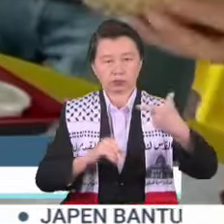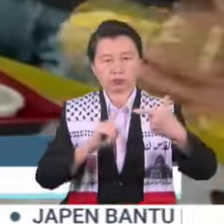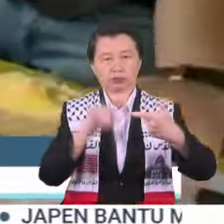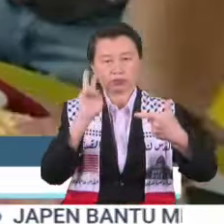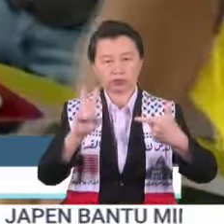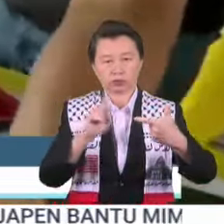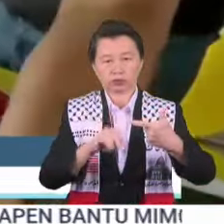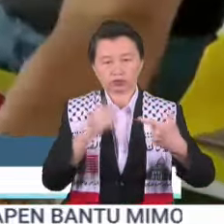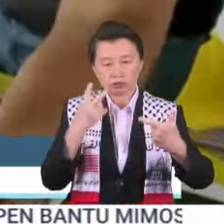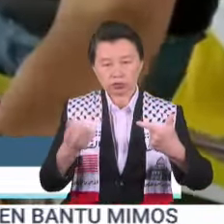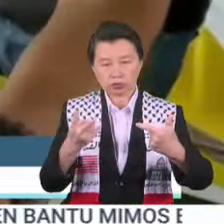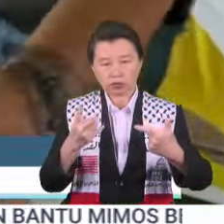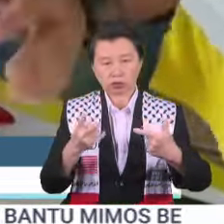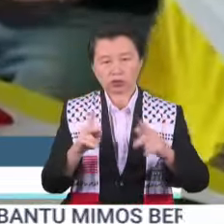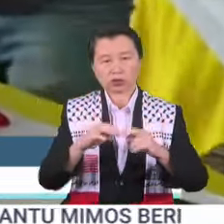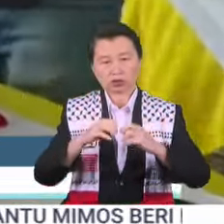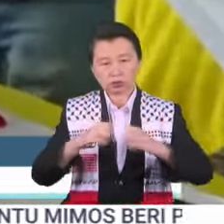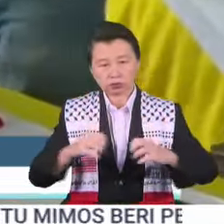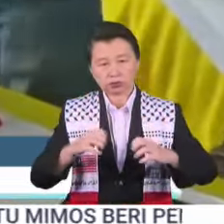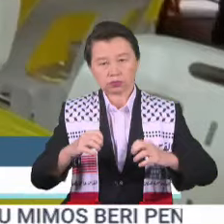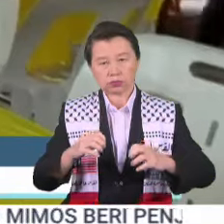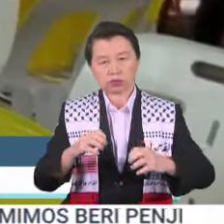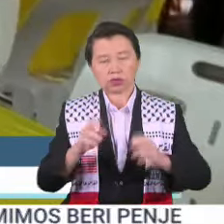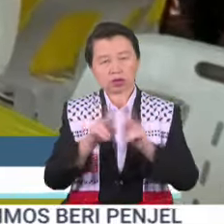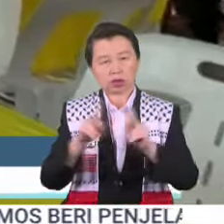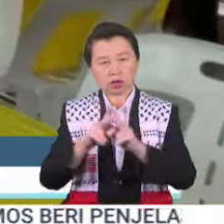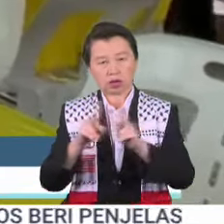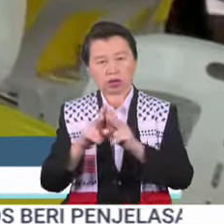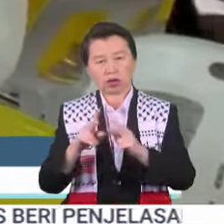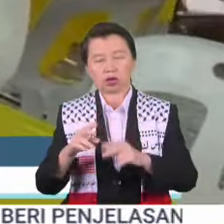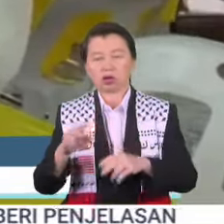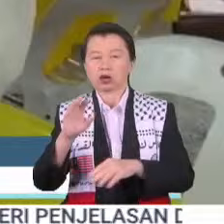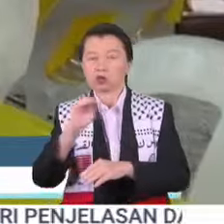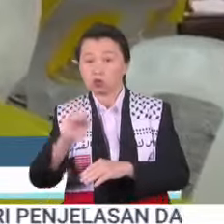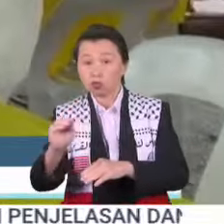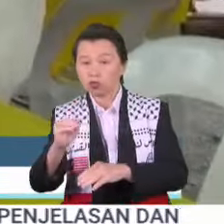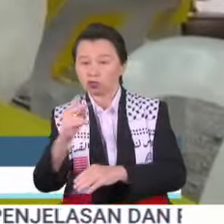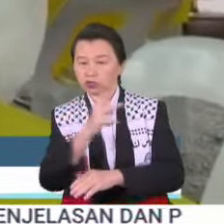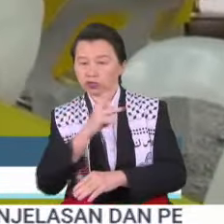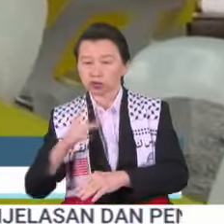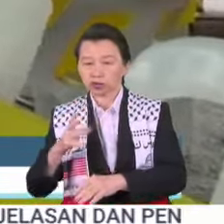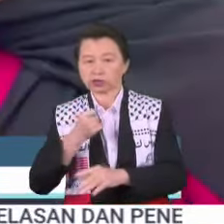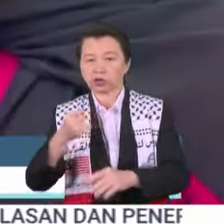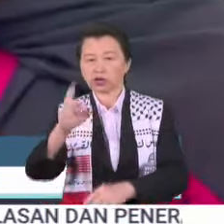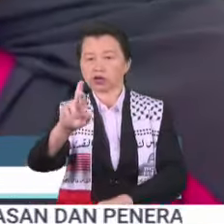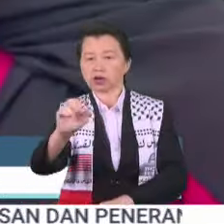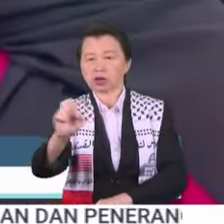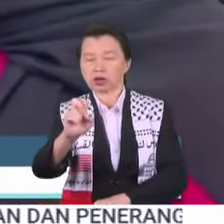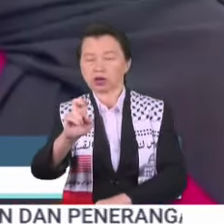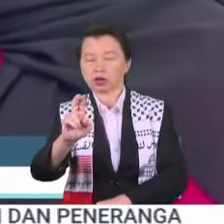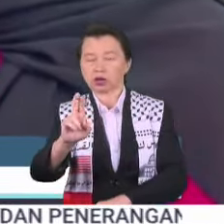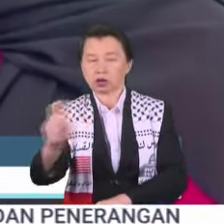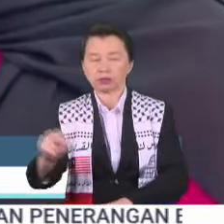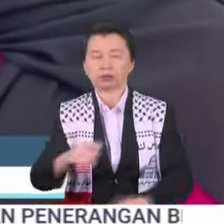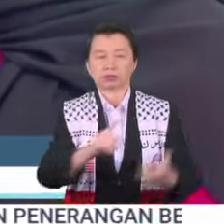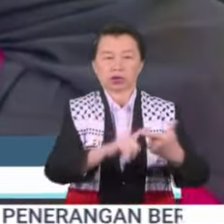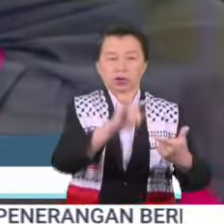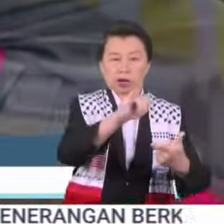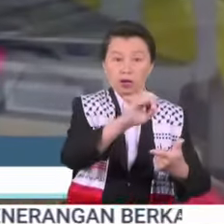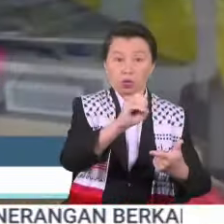Terung, Perak untuk durian kampung, Musang King kita ambil daripada Pahang, Rauk. Dan IOI kita ambil daripada Muar,